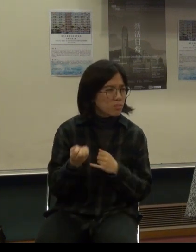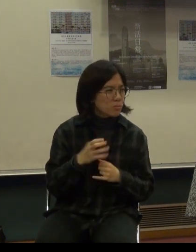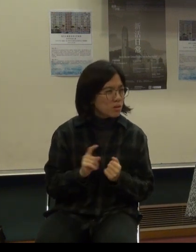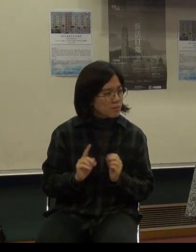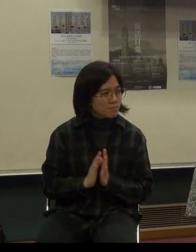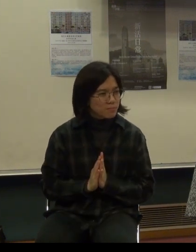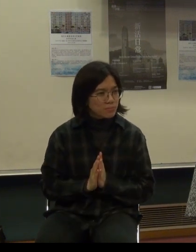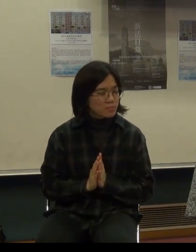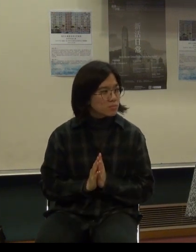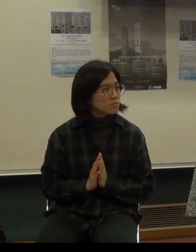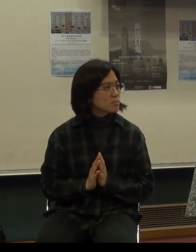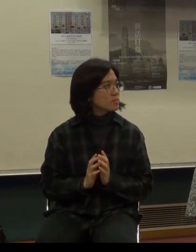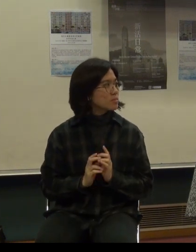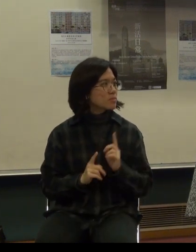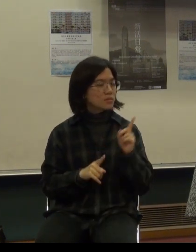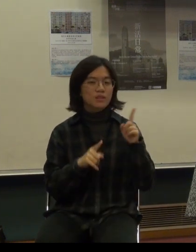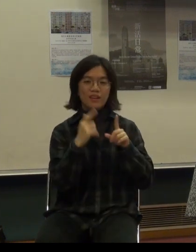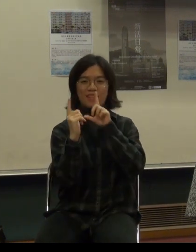問題。